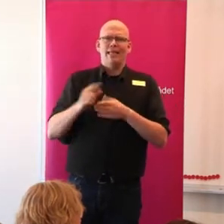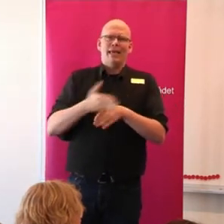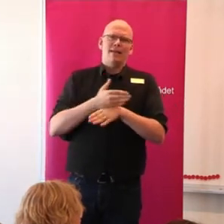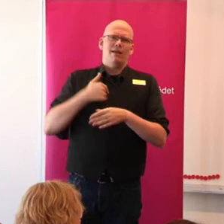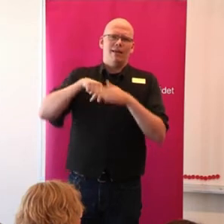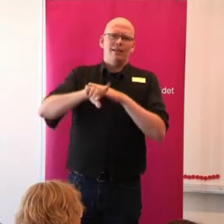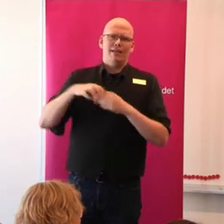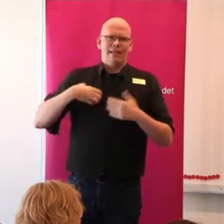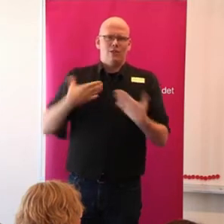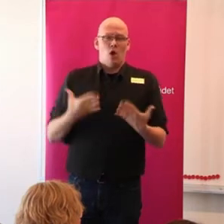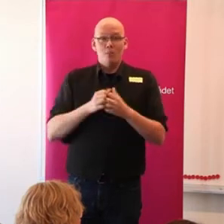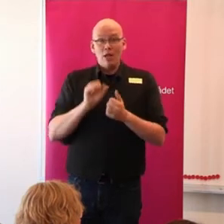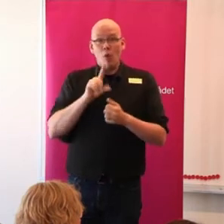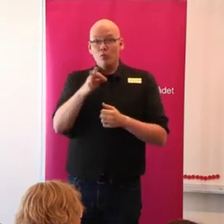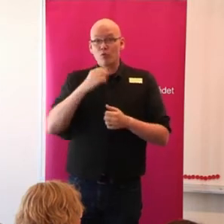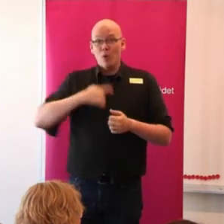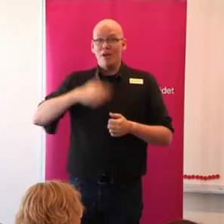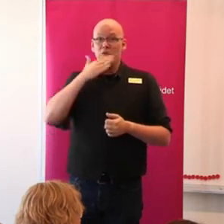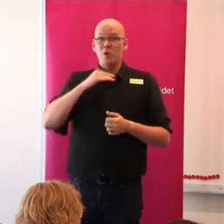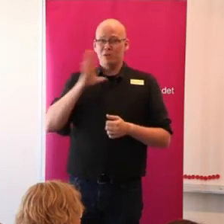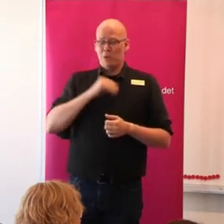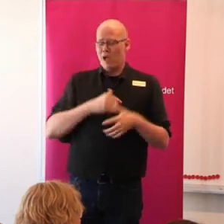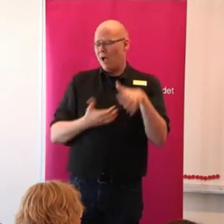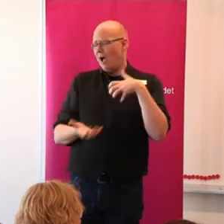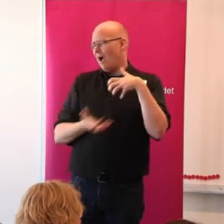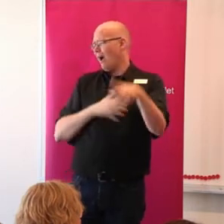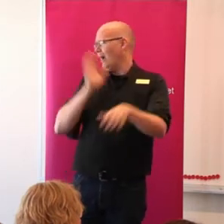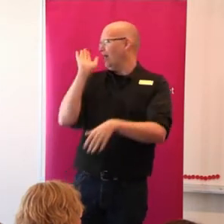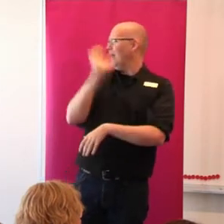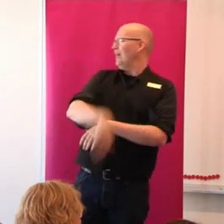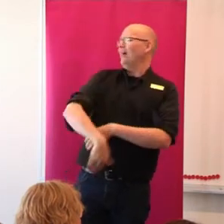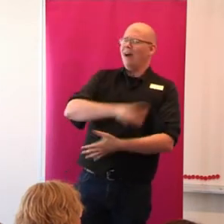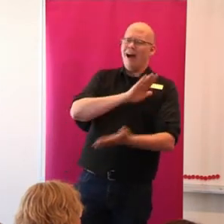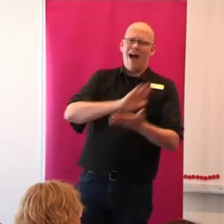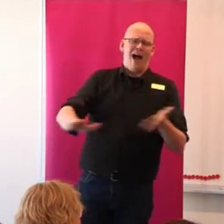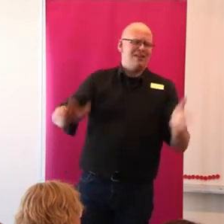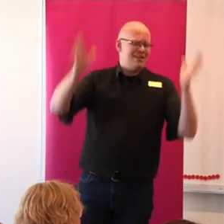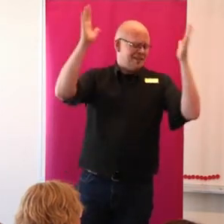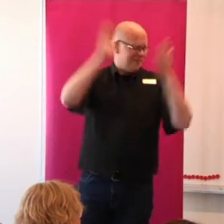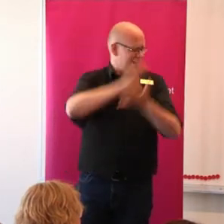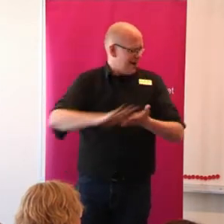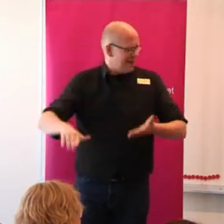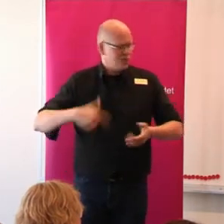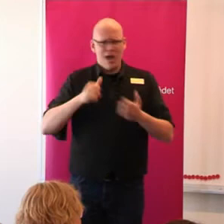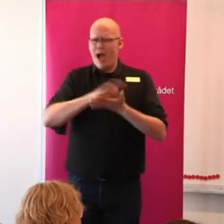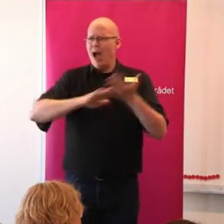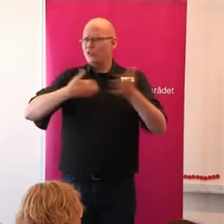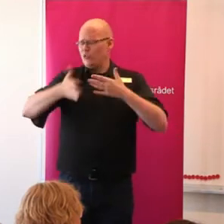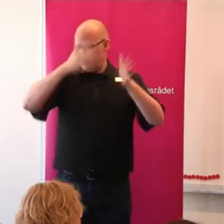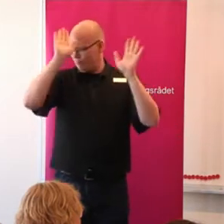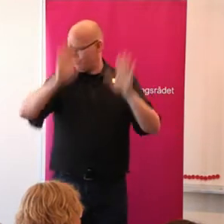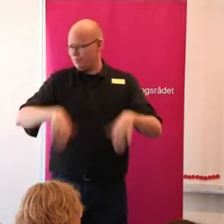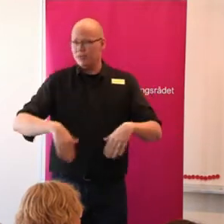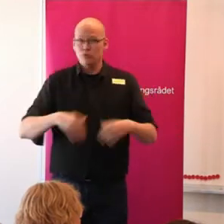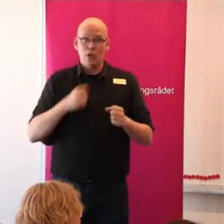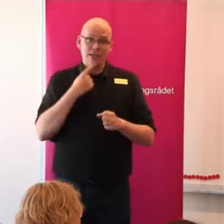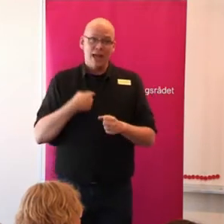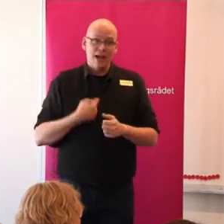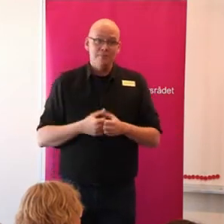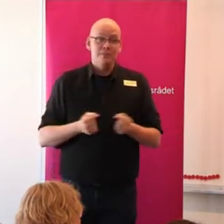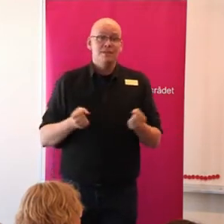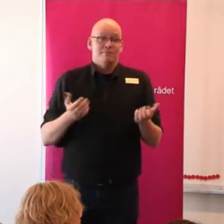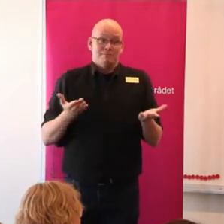faktiskt skrattat rakt ut och sagt herregud, aldrig i livet. Det skulle jag aldrig hålla på med.